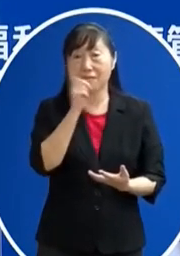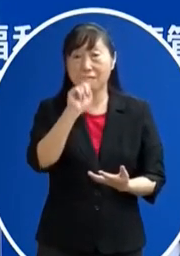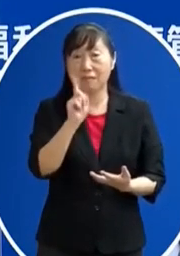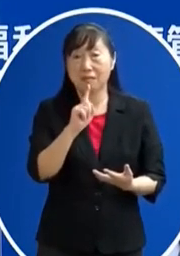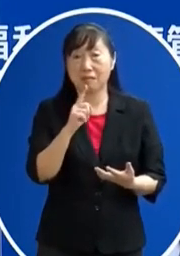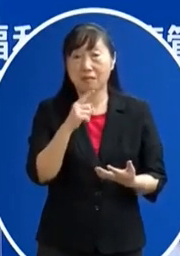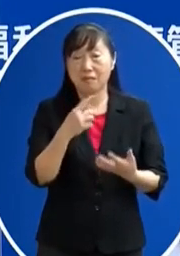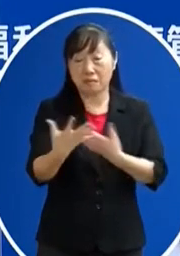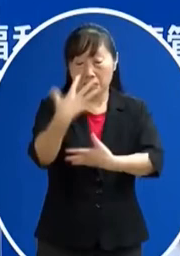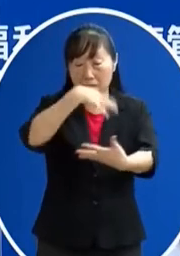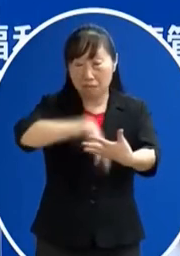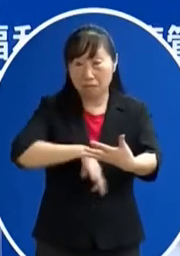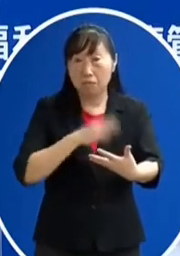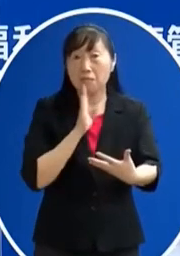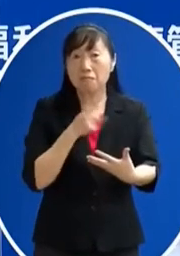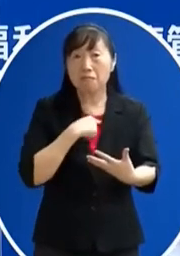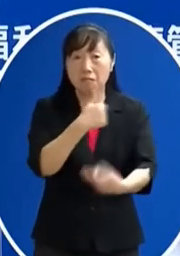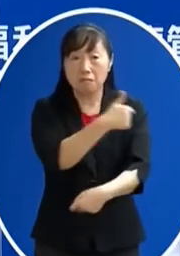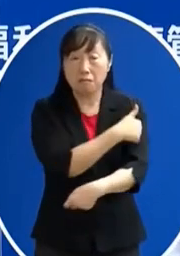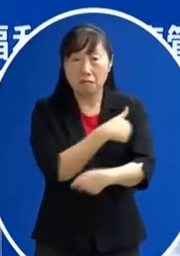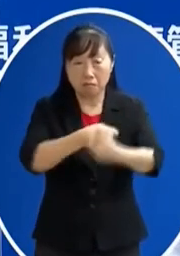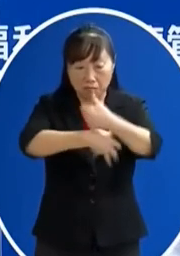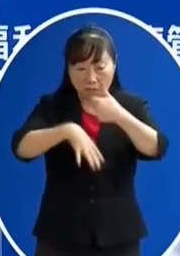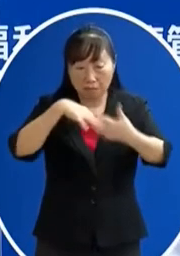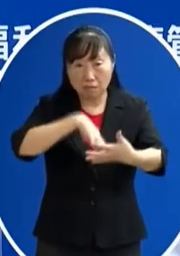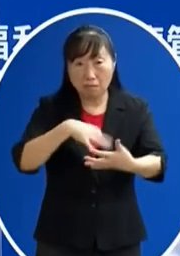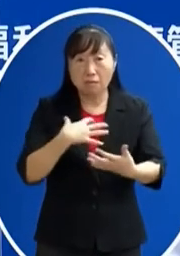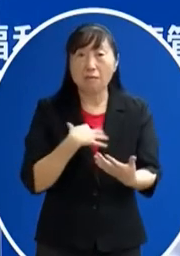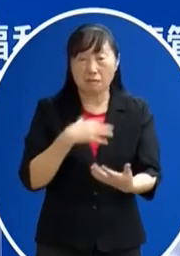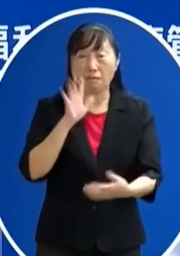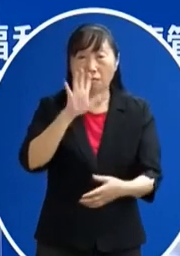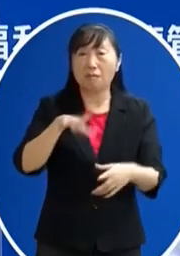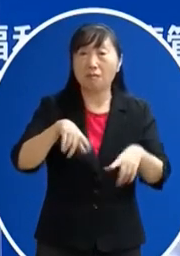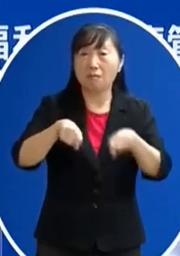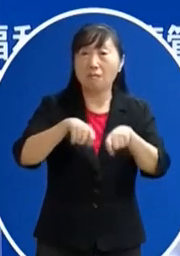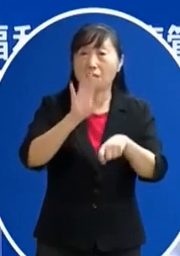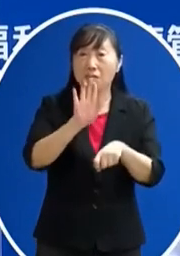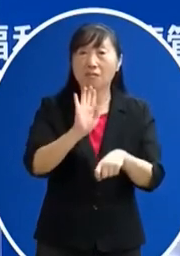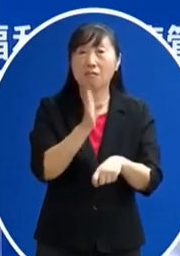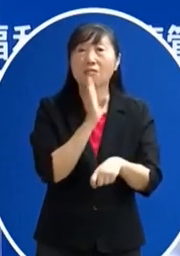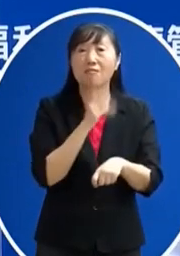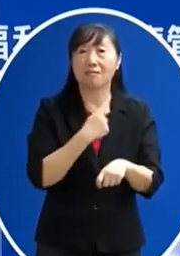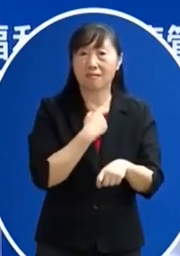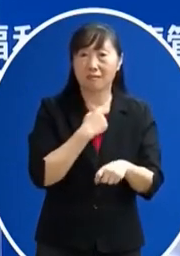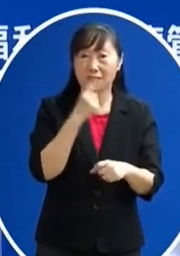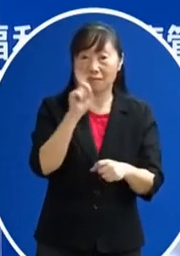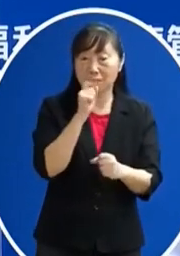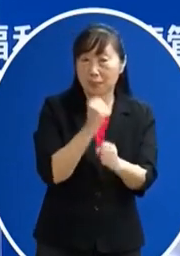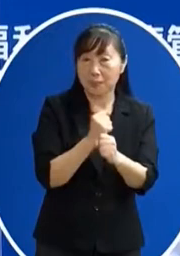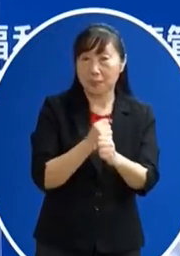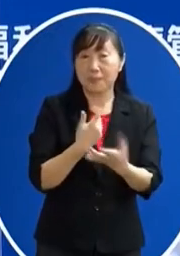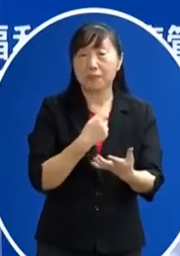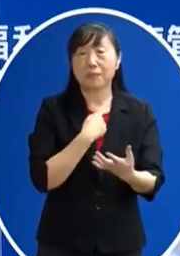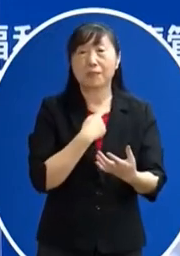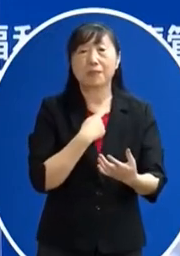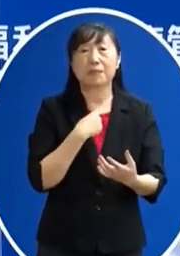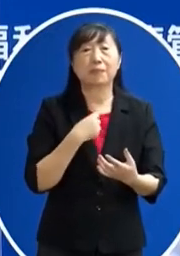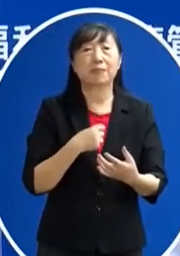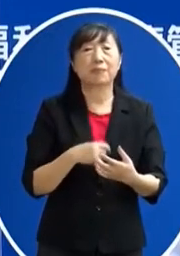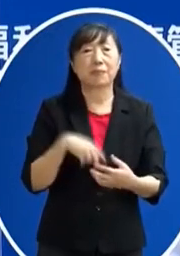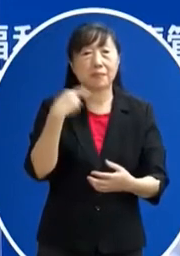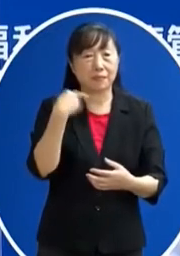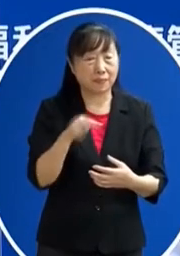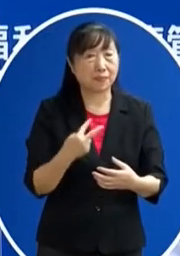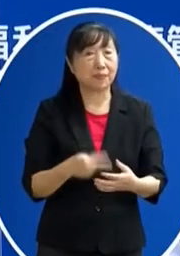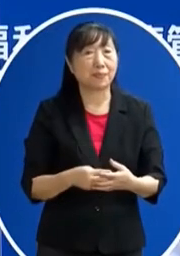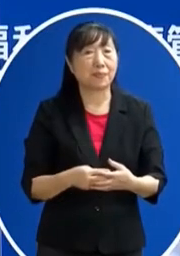它纳到我们的施打的计划，我们当然心中都有一个初步的计划，但是要具体的落实哈，那还是要有很